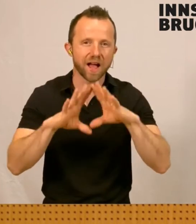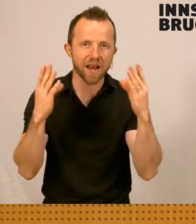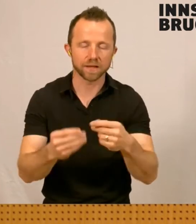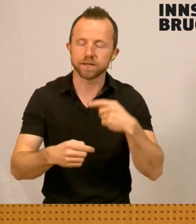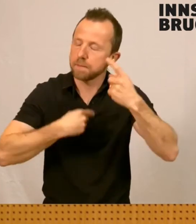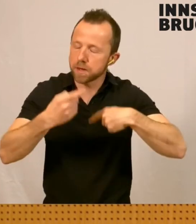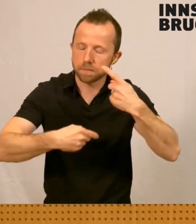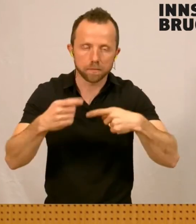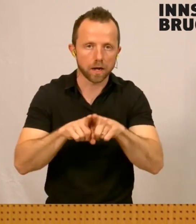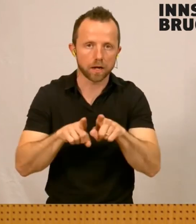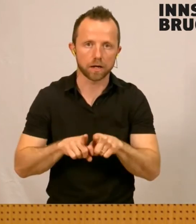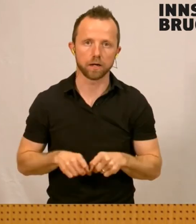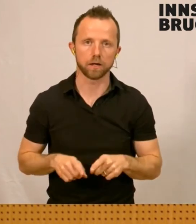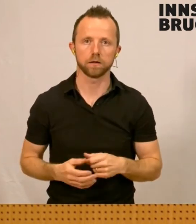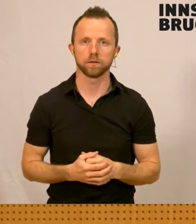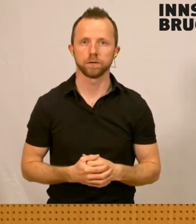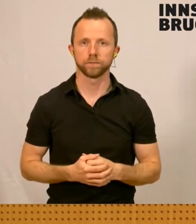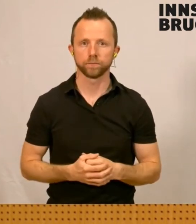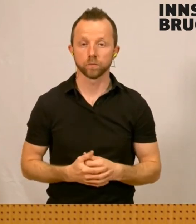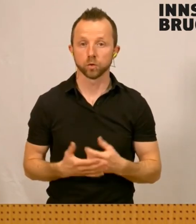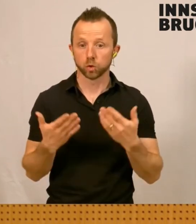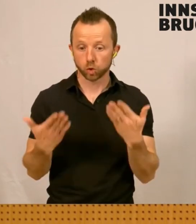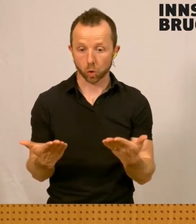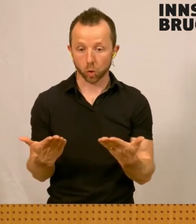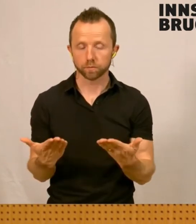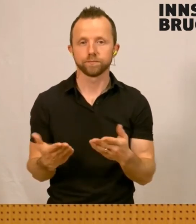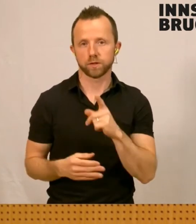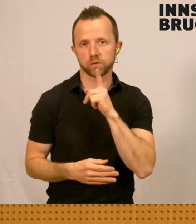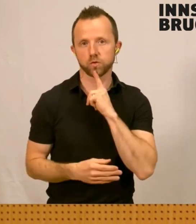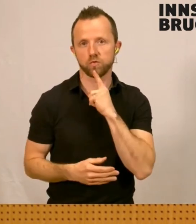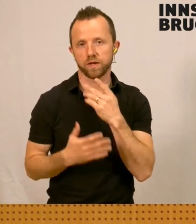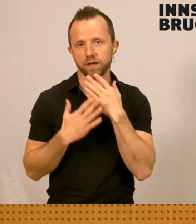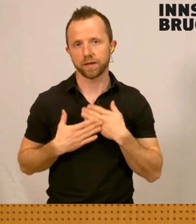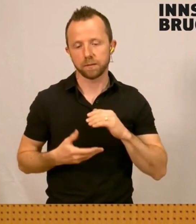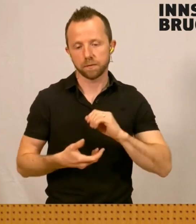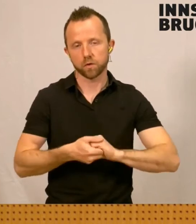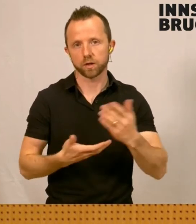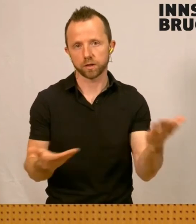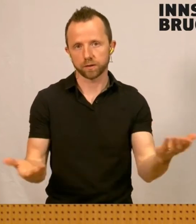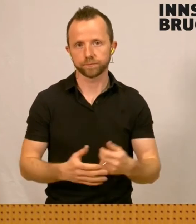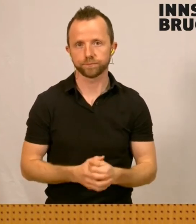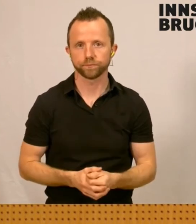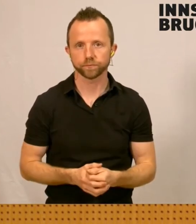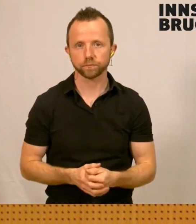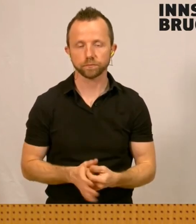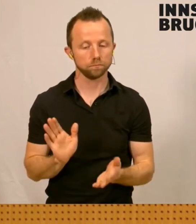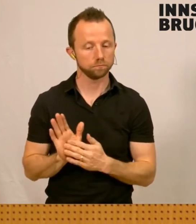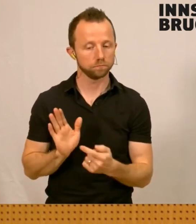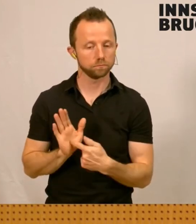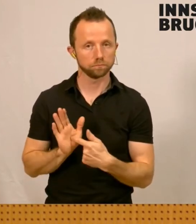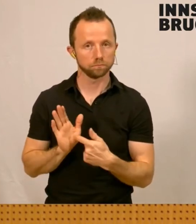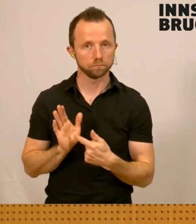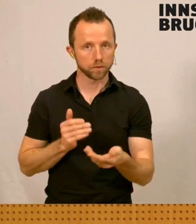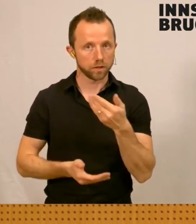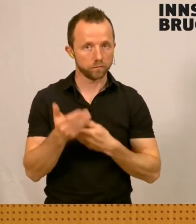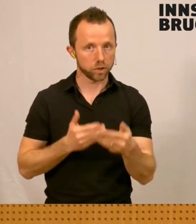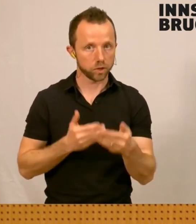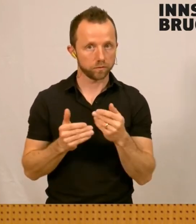Band. Das ist definitiv zu wenig, liebe Freunde. Fakt ist, die Wirtschaft springt